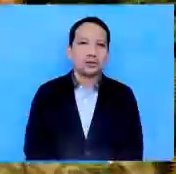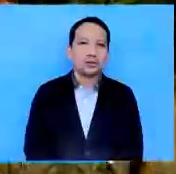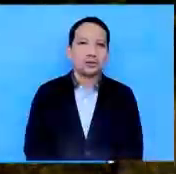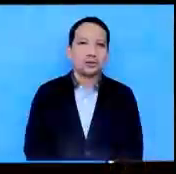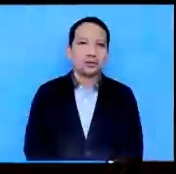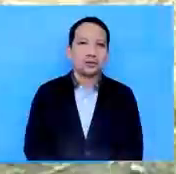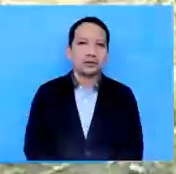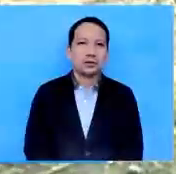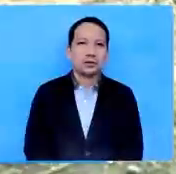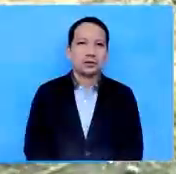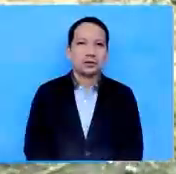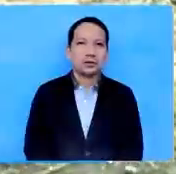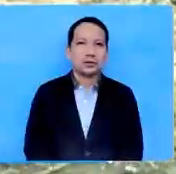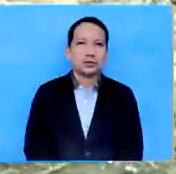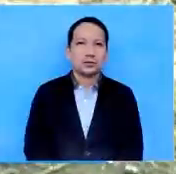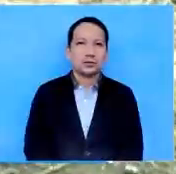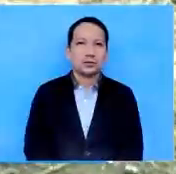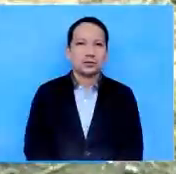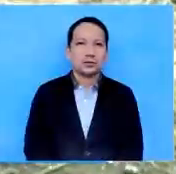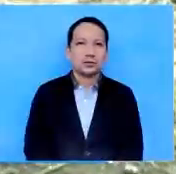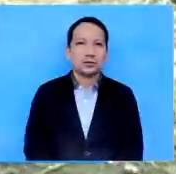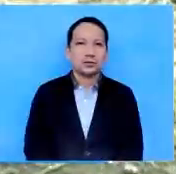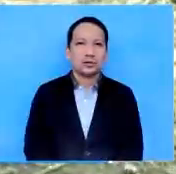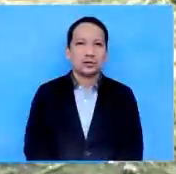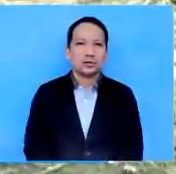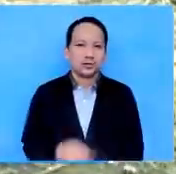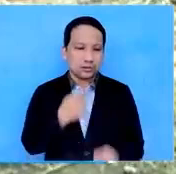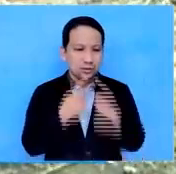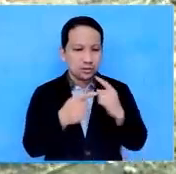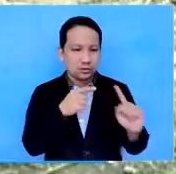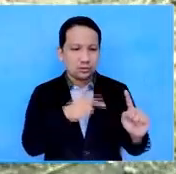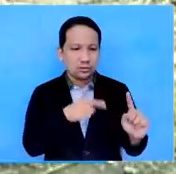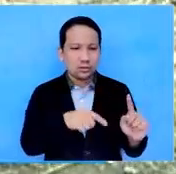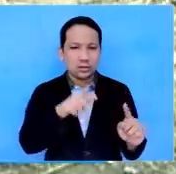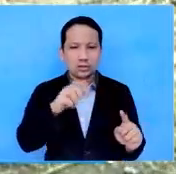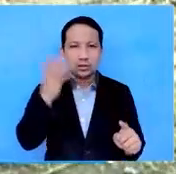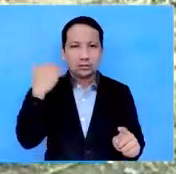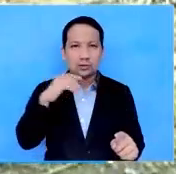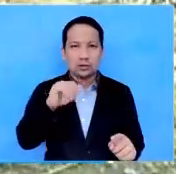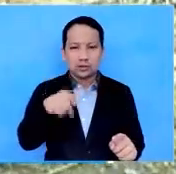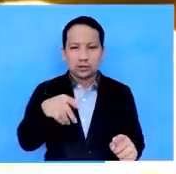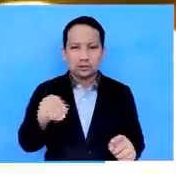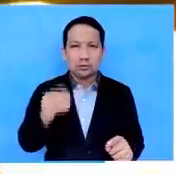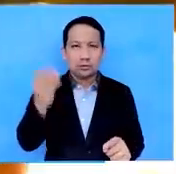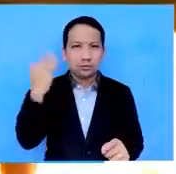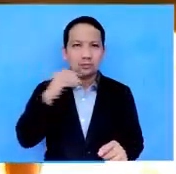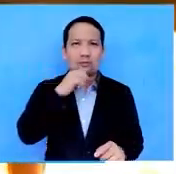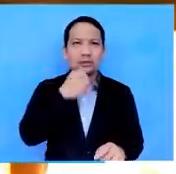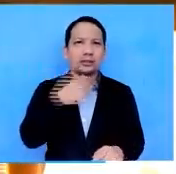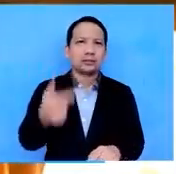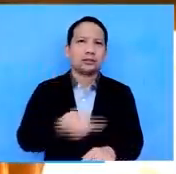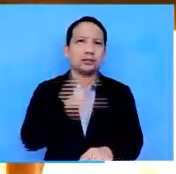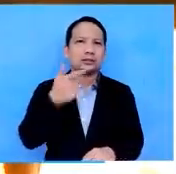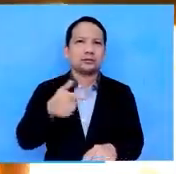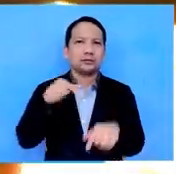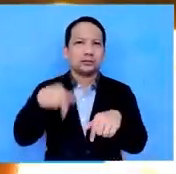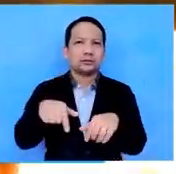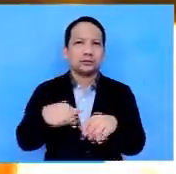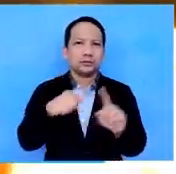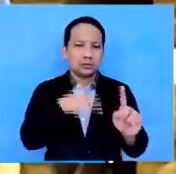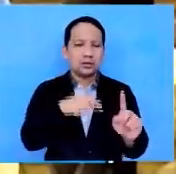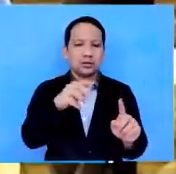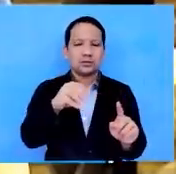kalabaw din po sa karera ng kal nakausap natin ang apo ng isa sa pinakamatandang hinete ng mga kalabaw sa lugar na si